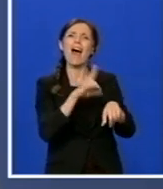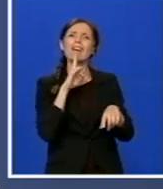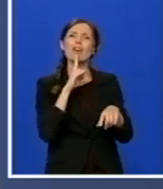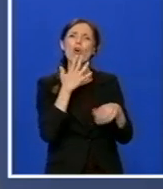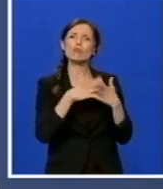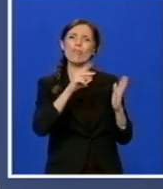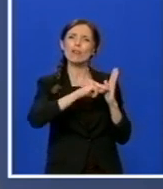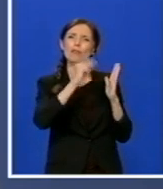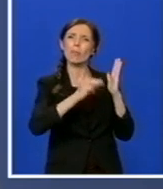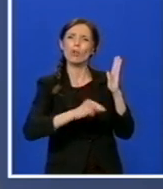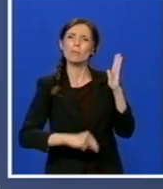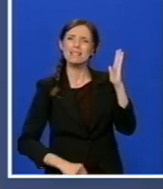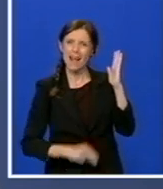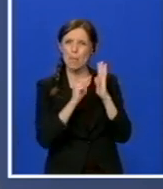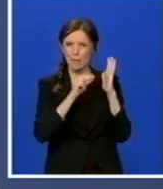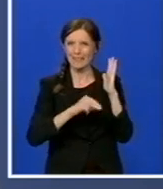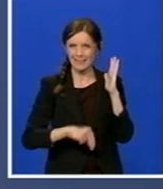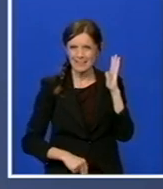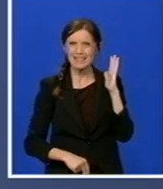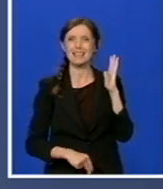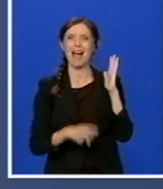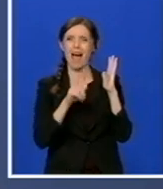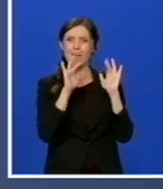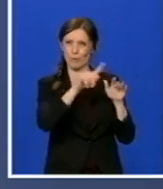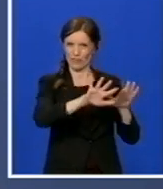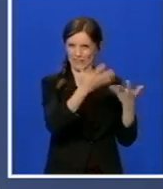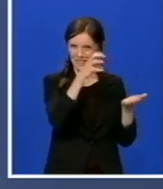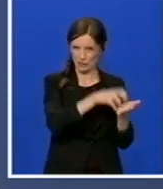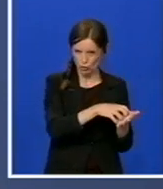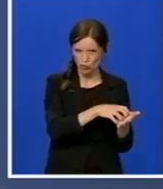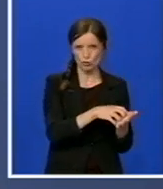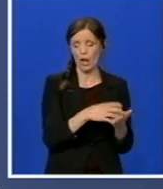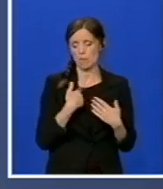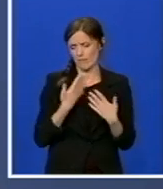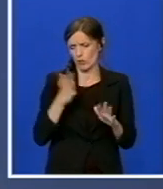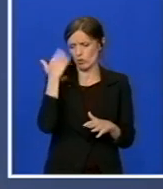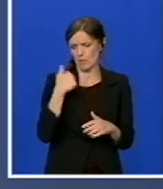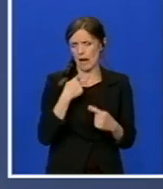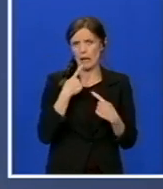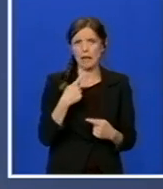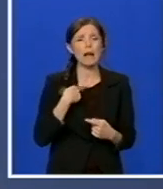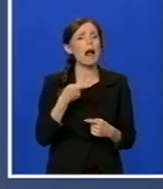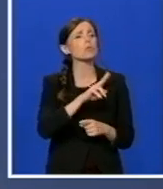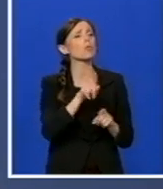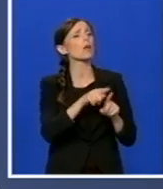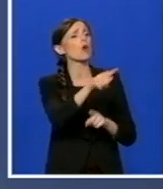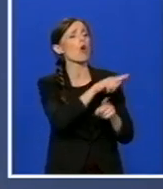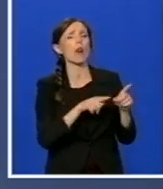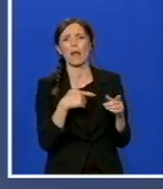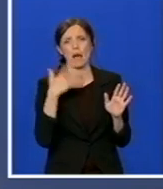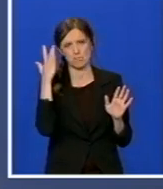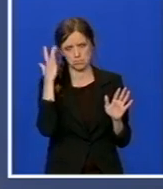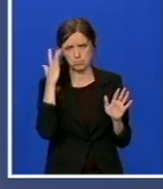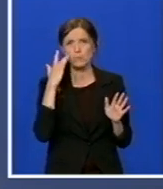izjavama, ne mogu da kažem ništa u ime drugih kolega, u svoje lično ime mogu da kažem da